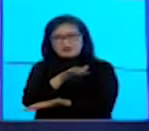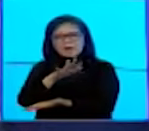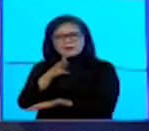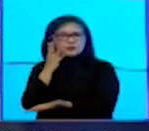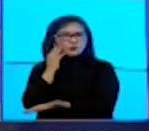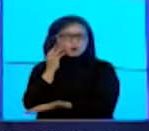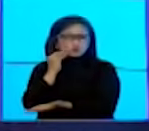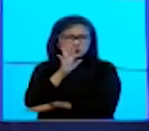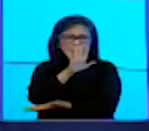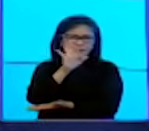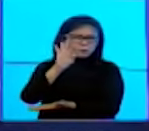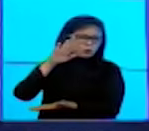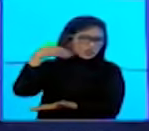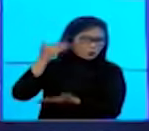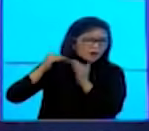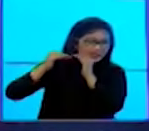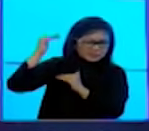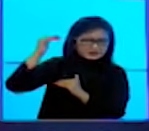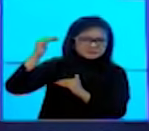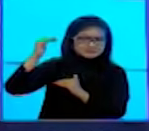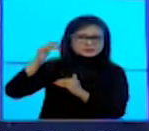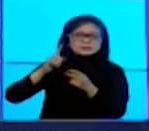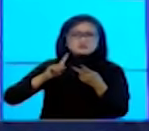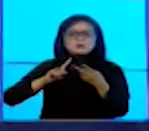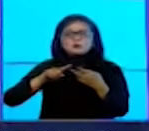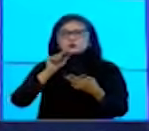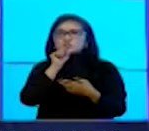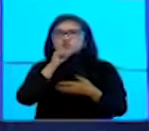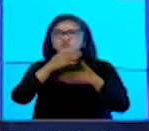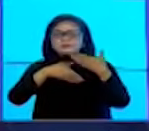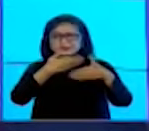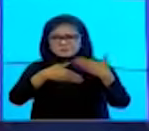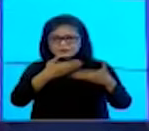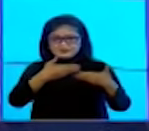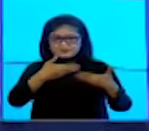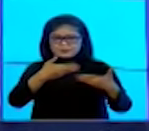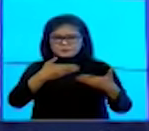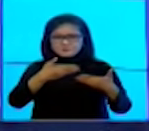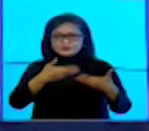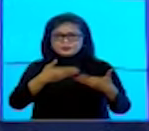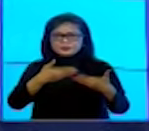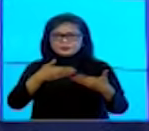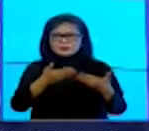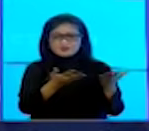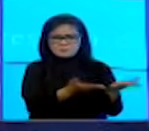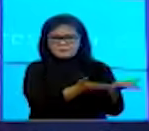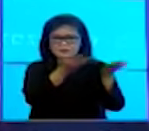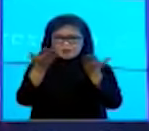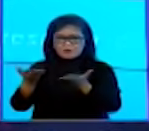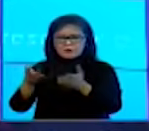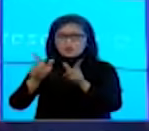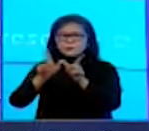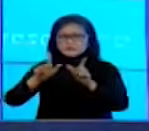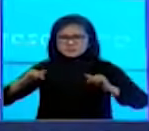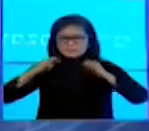atas 50 tahun. Kemudian dalam proses untuk dirujuk ke Wisma Atlet, tentunya